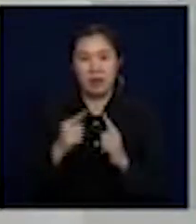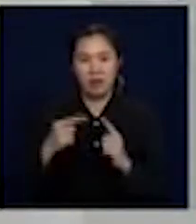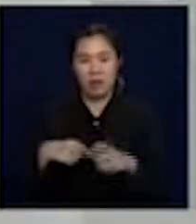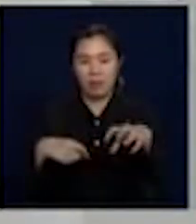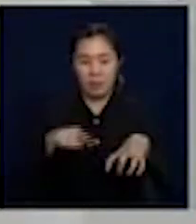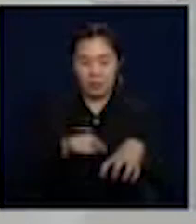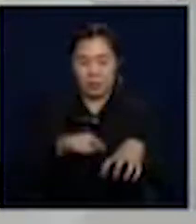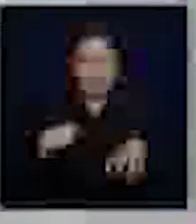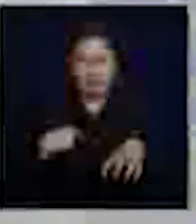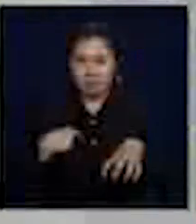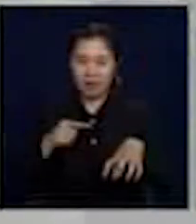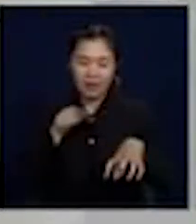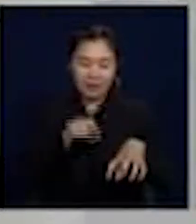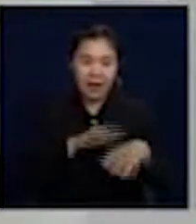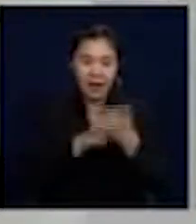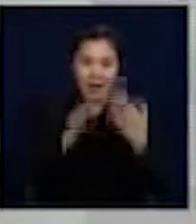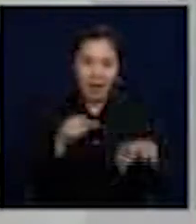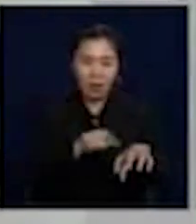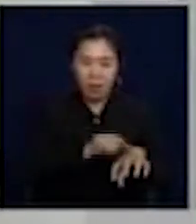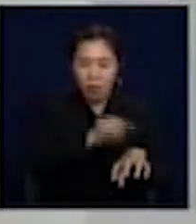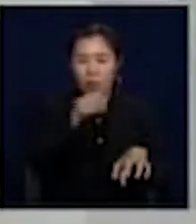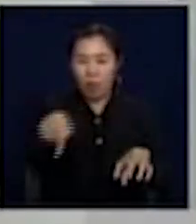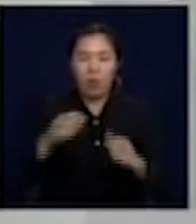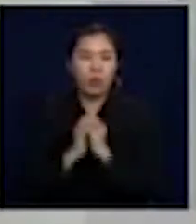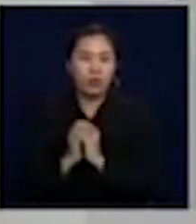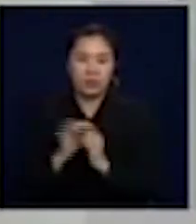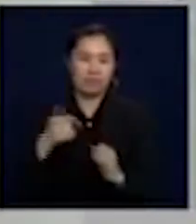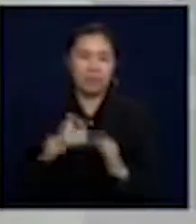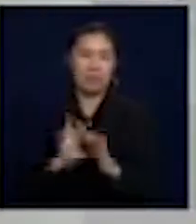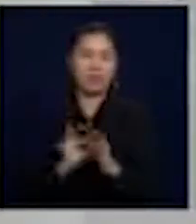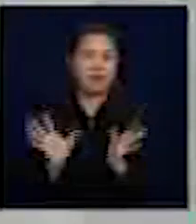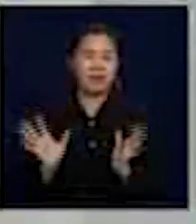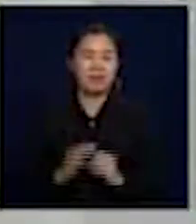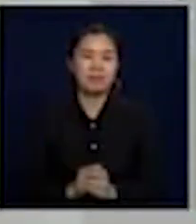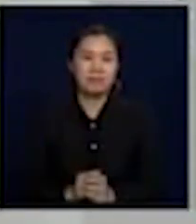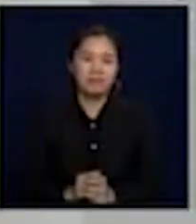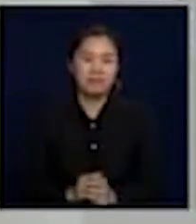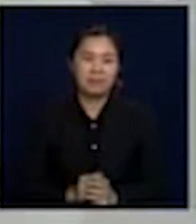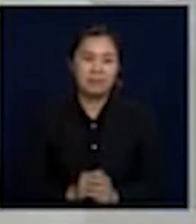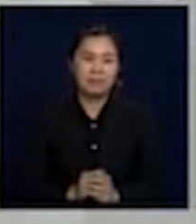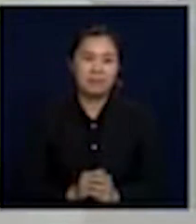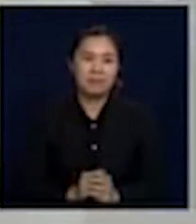จะไปสั่งจากจีนนั่นอีกเรื่องหนึ่งเขาไม่เกี่ยว นั่นไง นะฮะเพราะฉะนั้นท่านผู้ชมรู้จัก